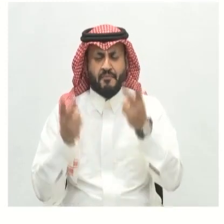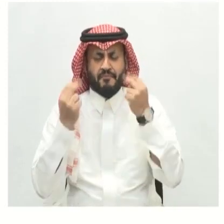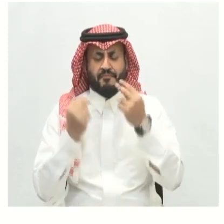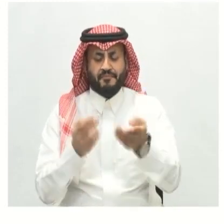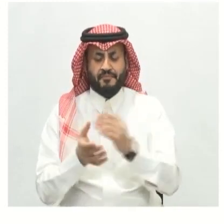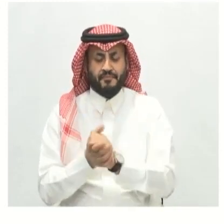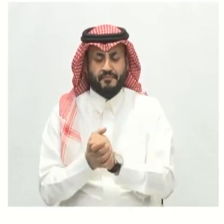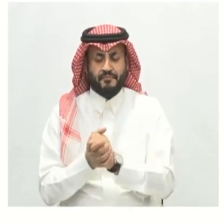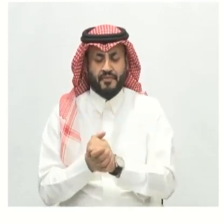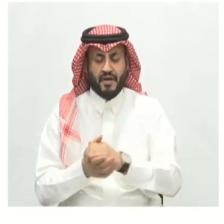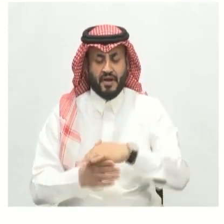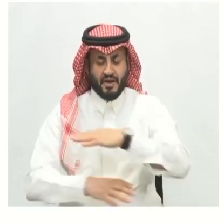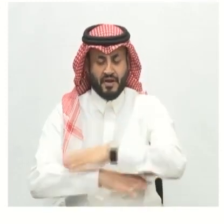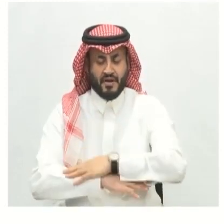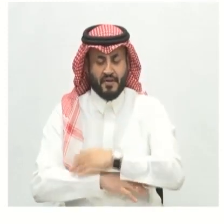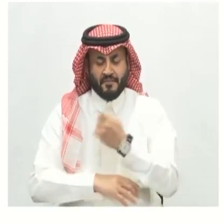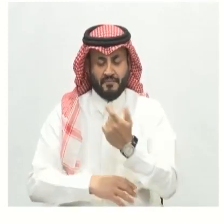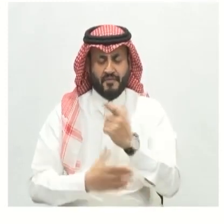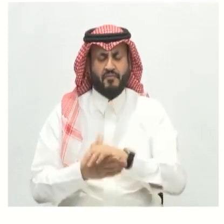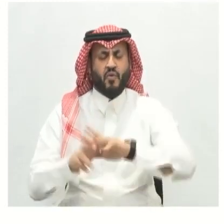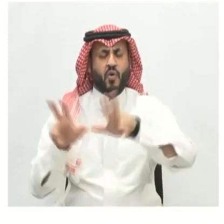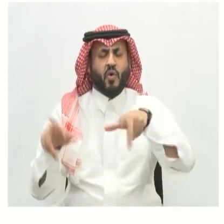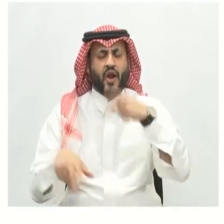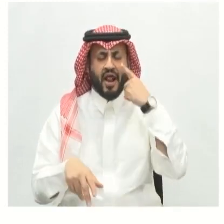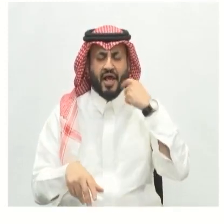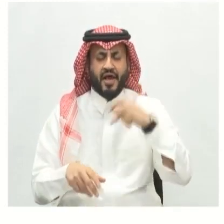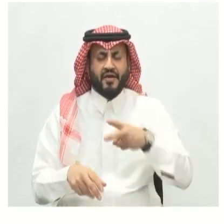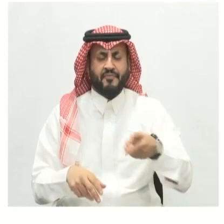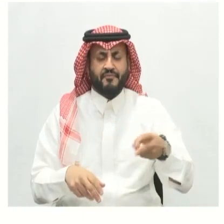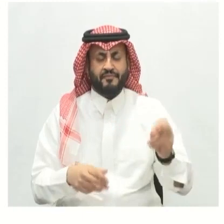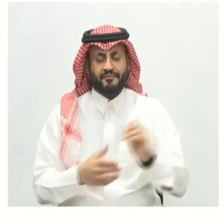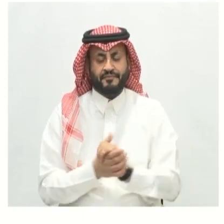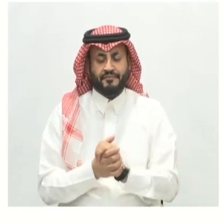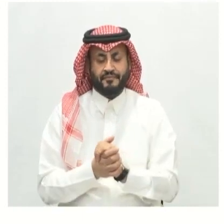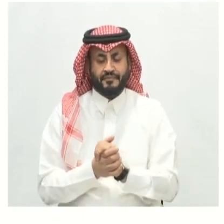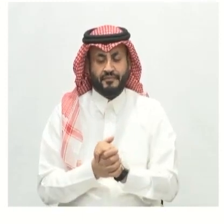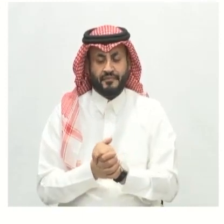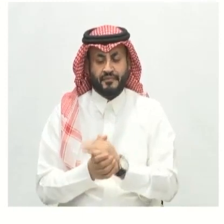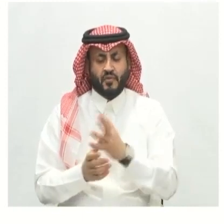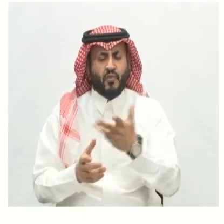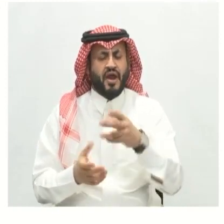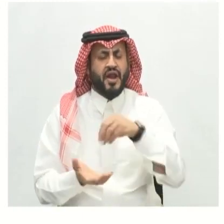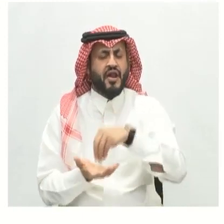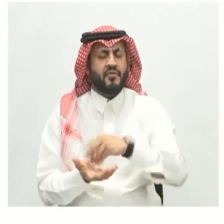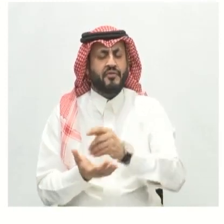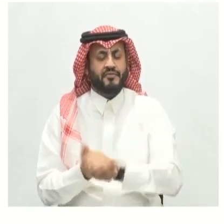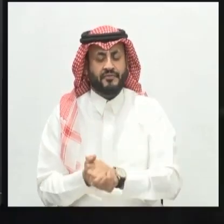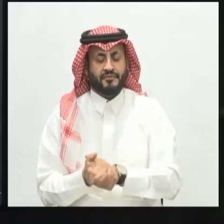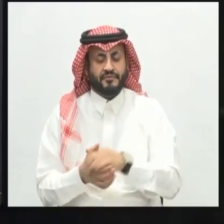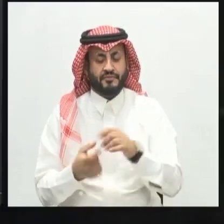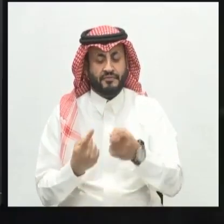التعامل بذوق في مجالات الحياه المختلفه في بارك الله فيكم